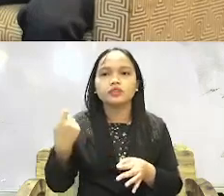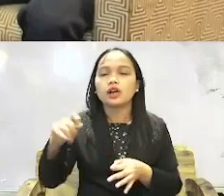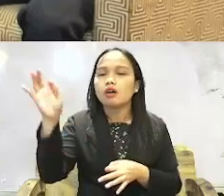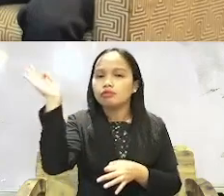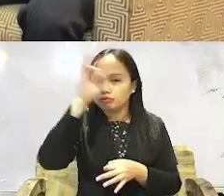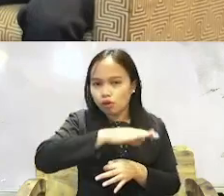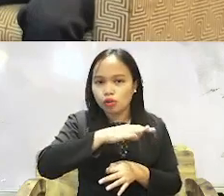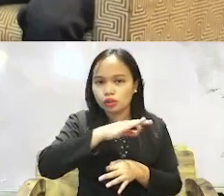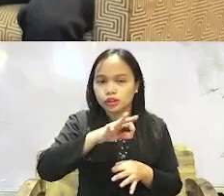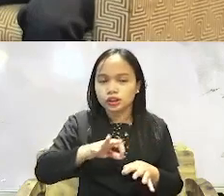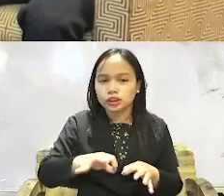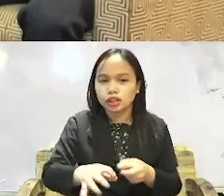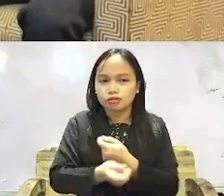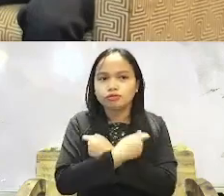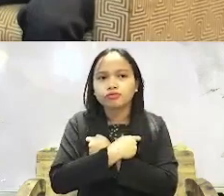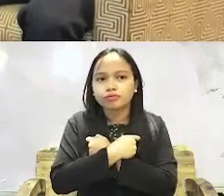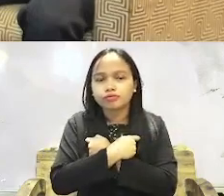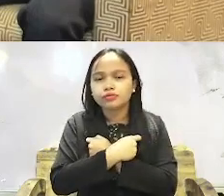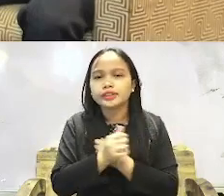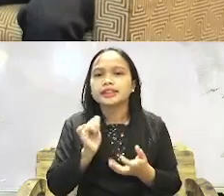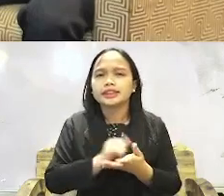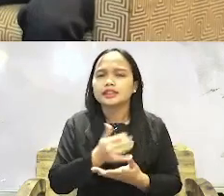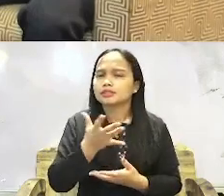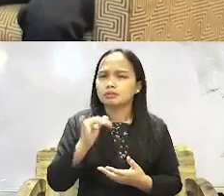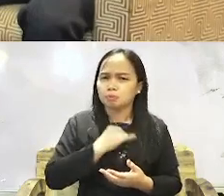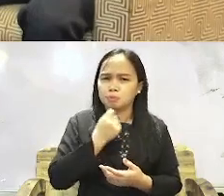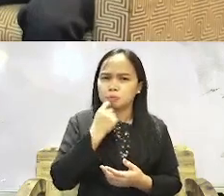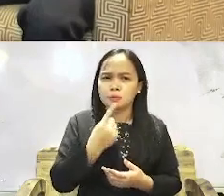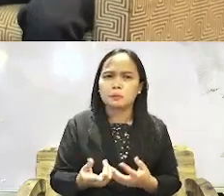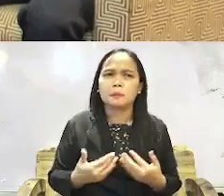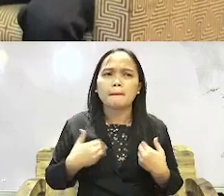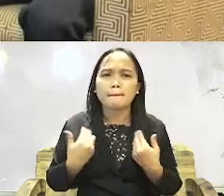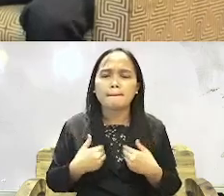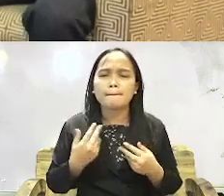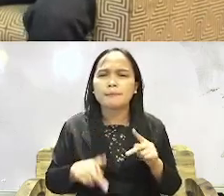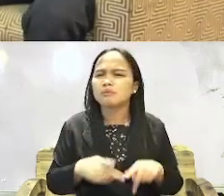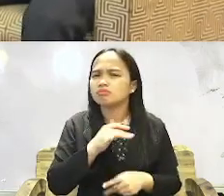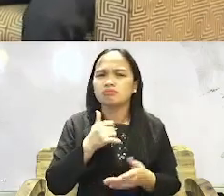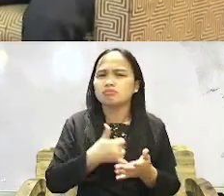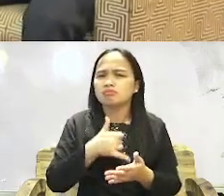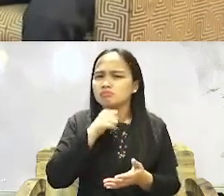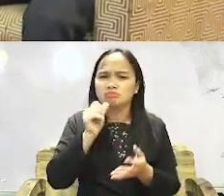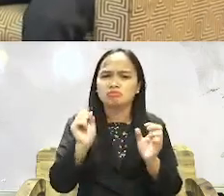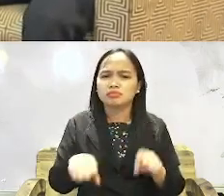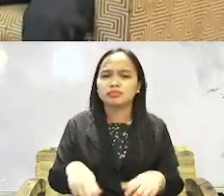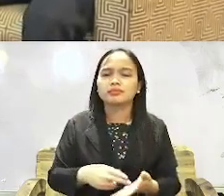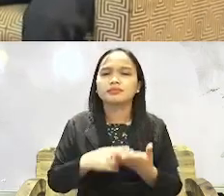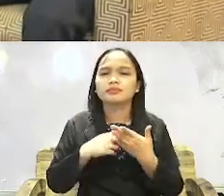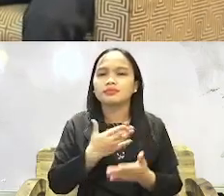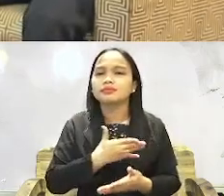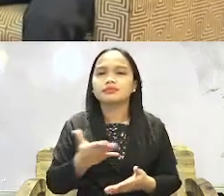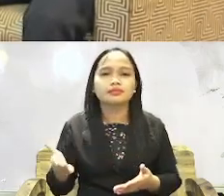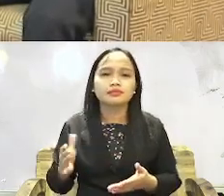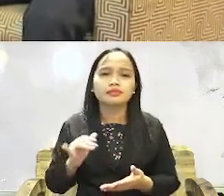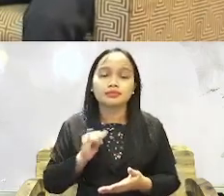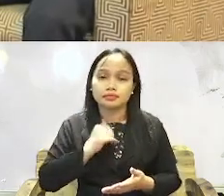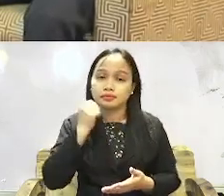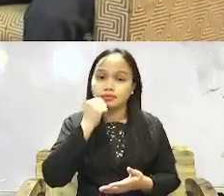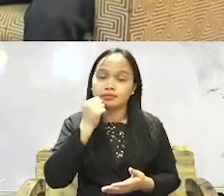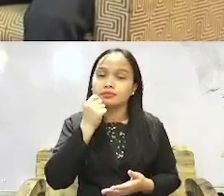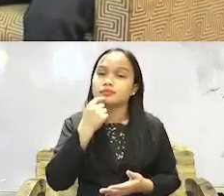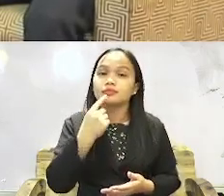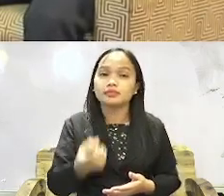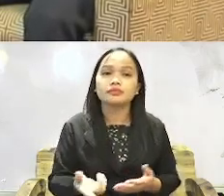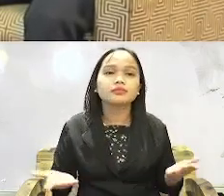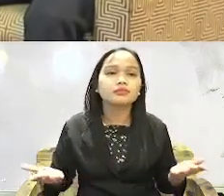false love. Yung sabi ko nga, young people, hindi kayo matutulungan. Take note, ito lagi namin sinasabi,